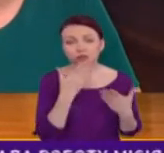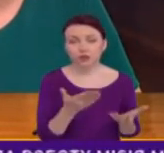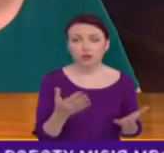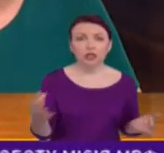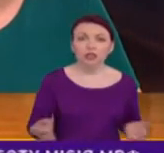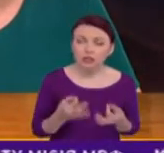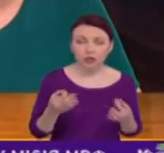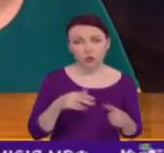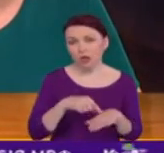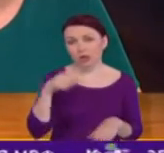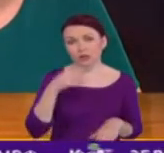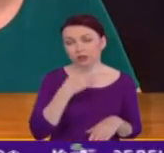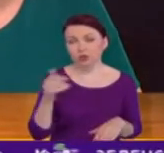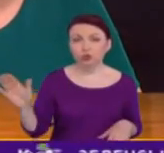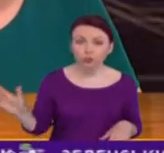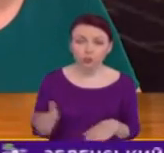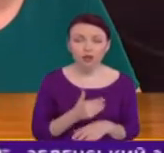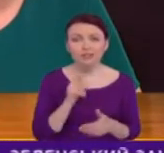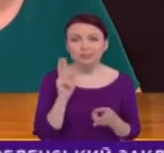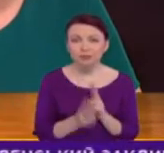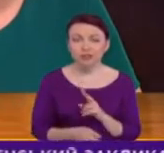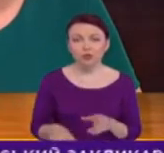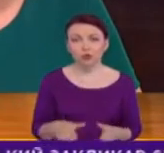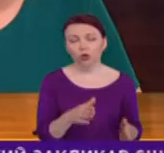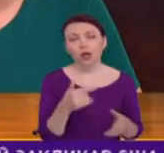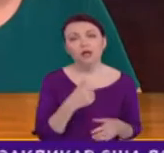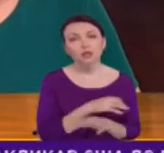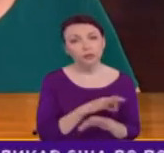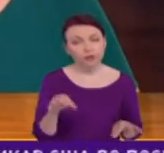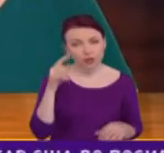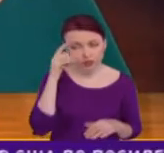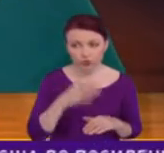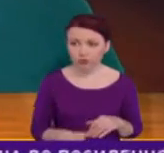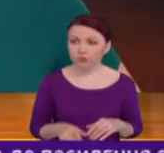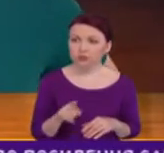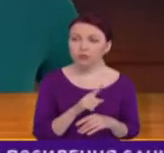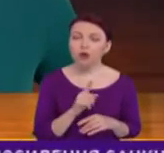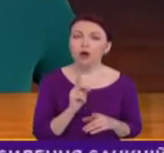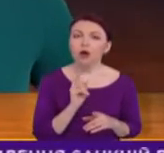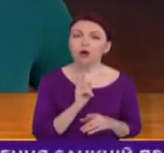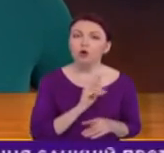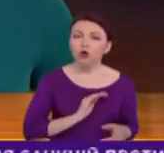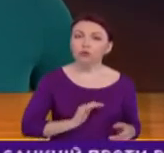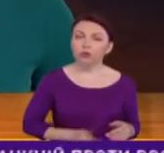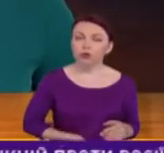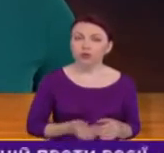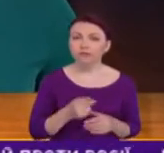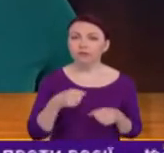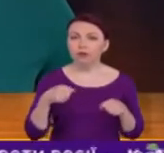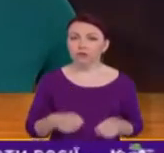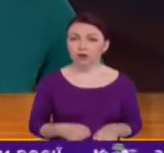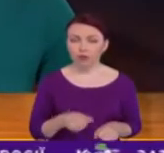щоб прибрали і звільнили дорогу. Я прекрасно розумію, тому що там корпоративні права частково передані такому